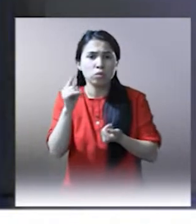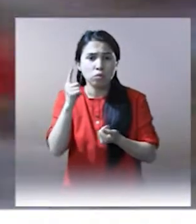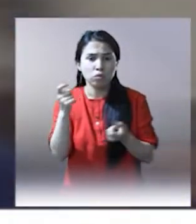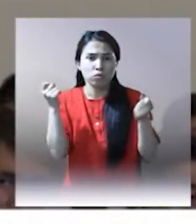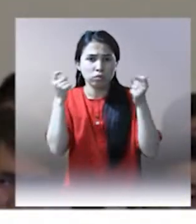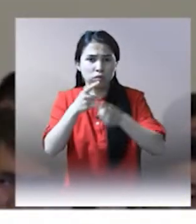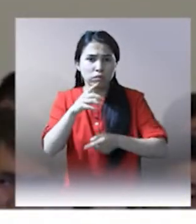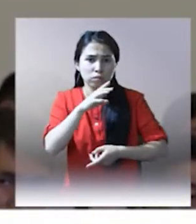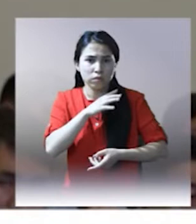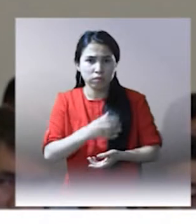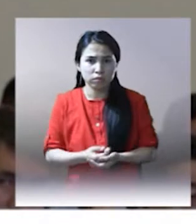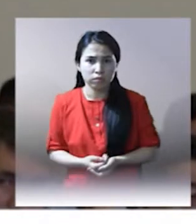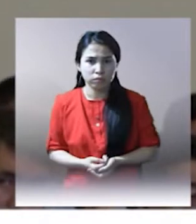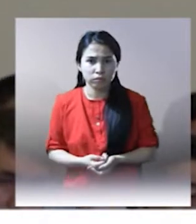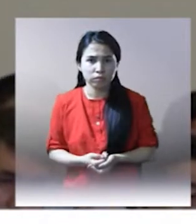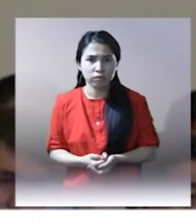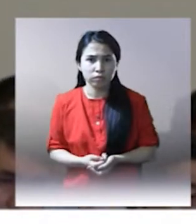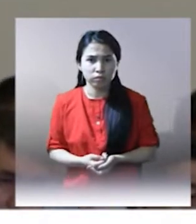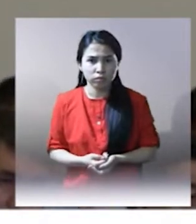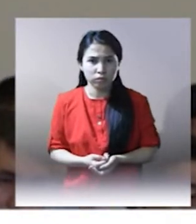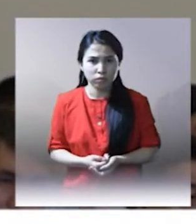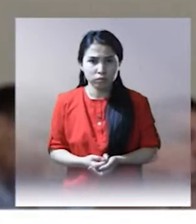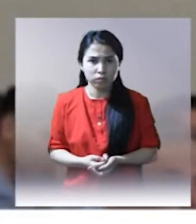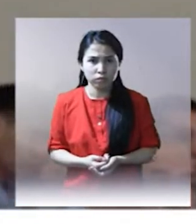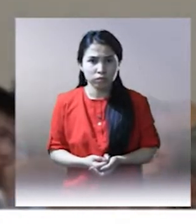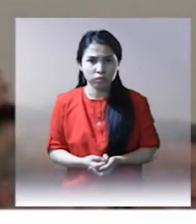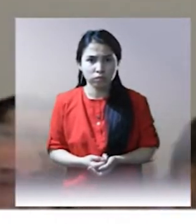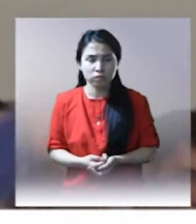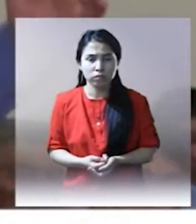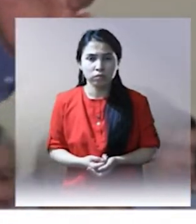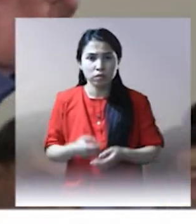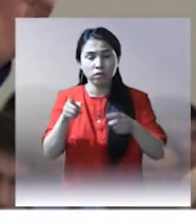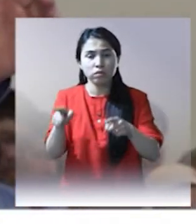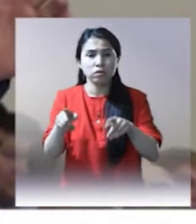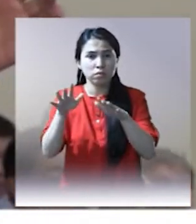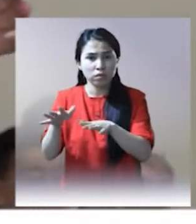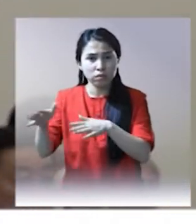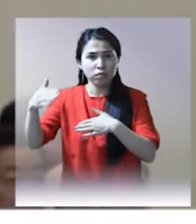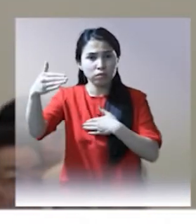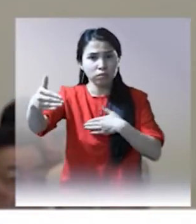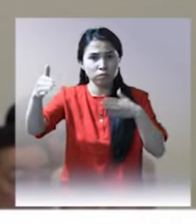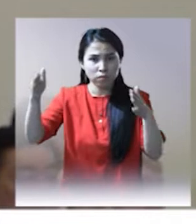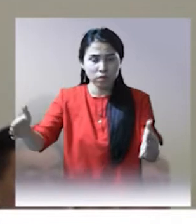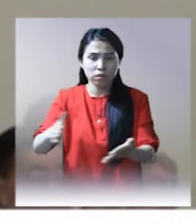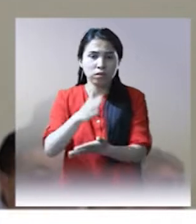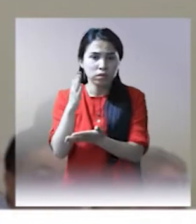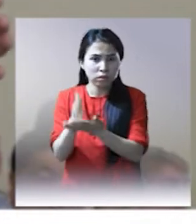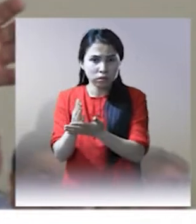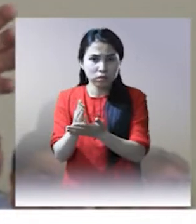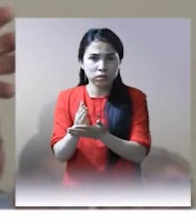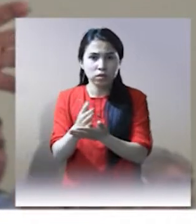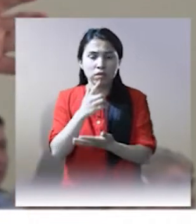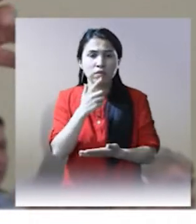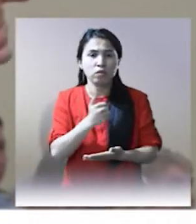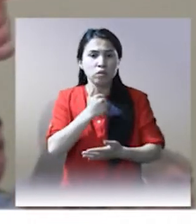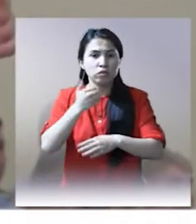анықталды. Жексенбі күндері соны алып тастаймыз. Мына жерде контейнерлік площадка өте кішкентай, военторгта частный